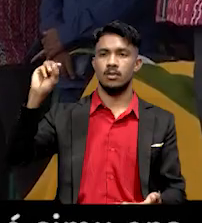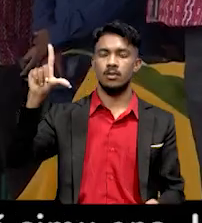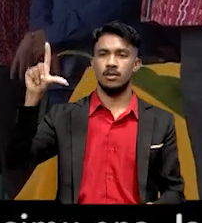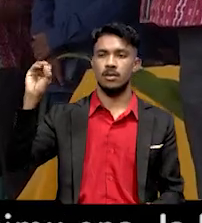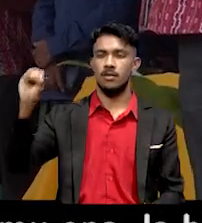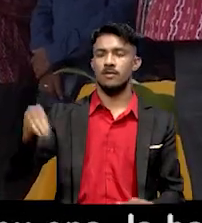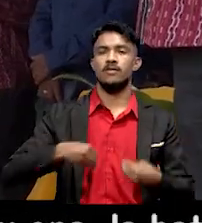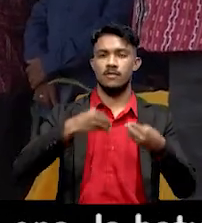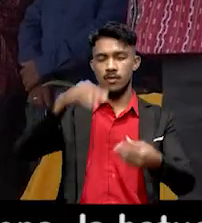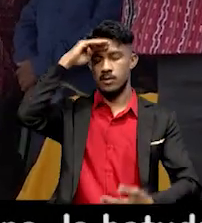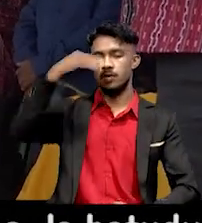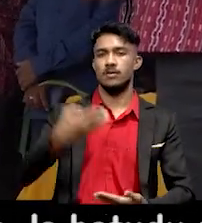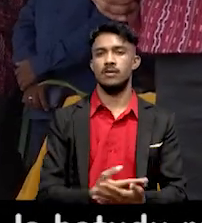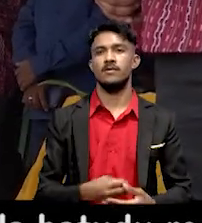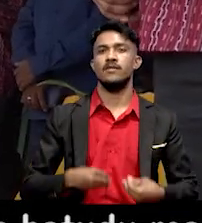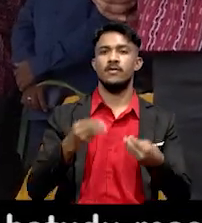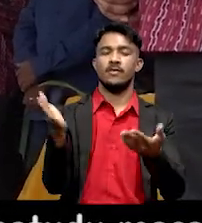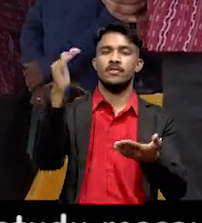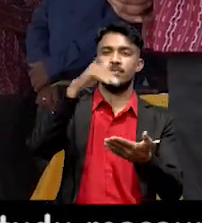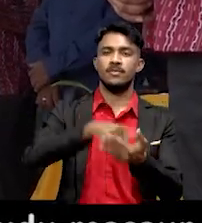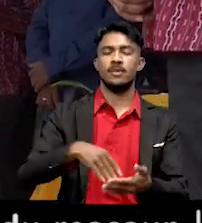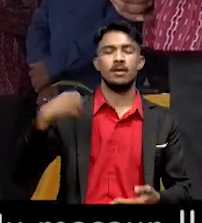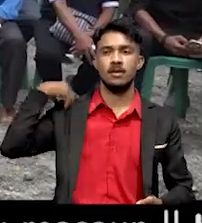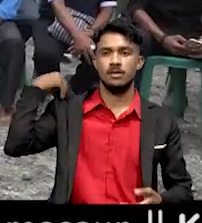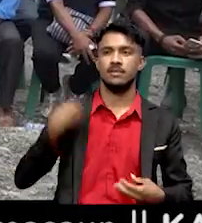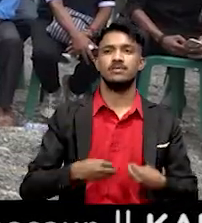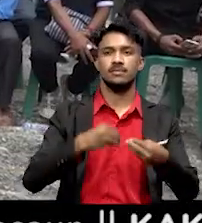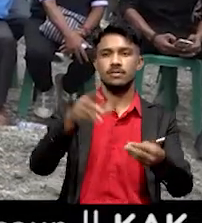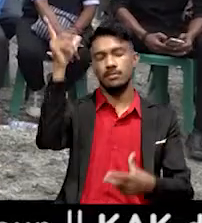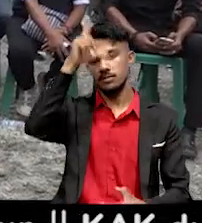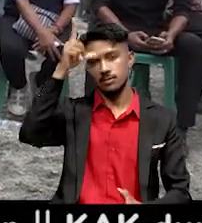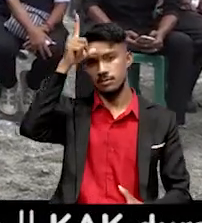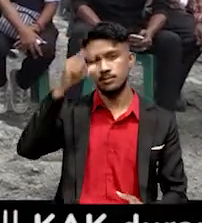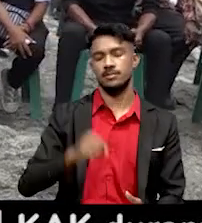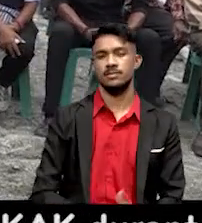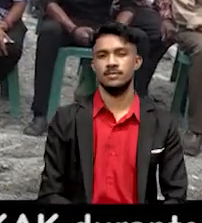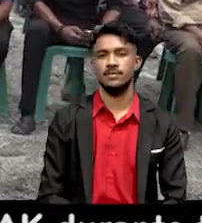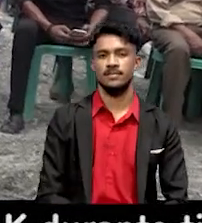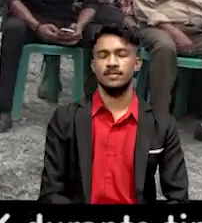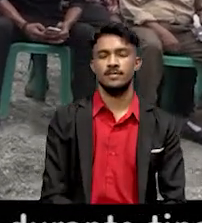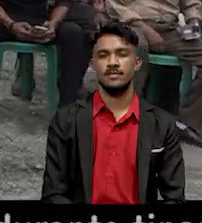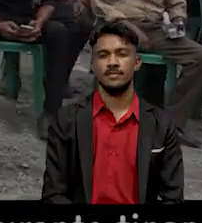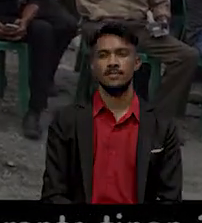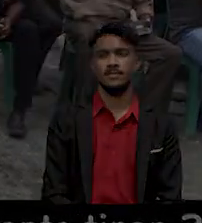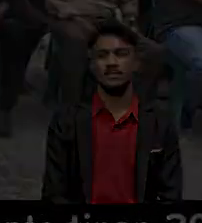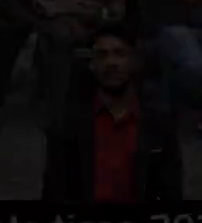hafoin entrega filafali ba kandidatu Francisco Guterres Luolo. Almeida dos Santos, Benvinda Simenez, ZMN.